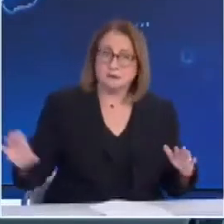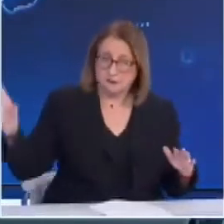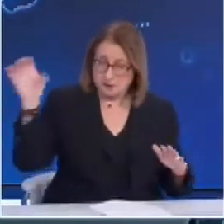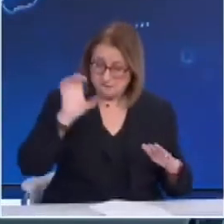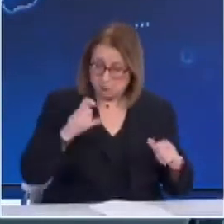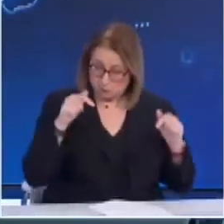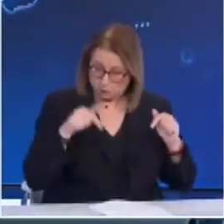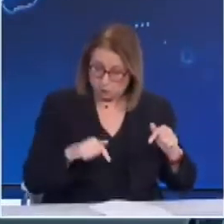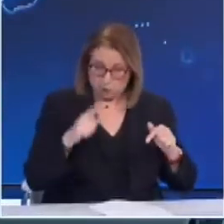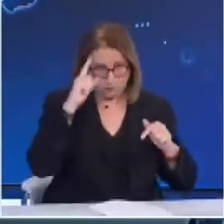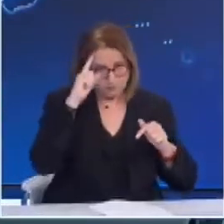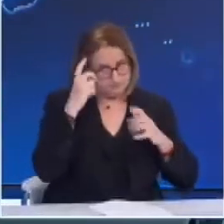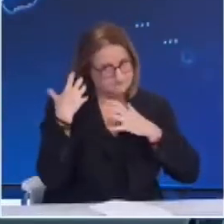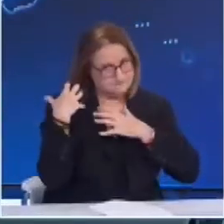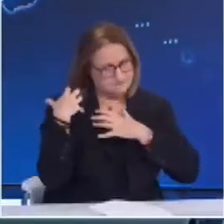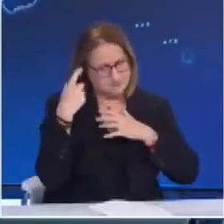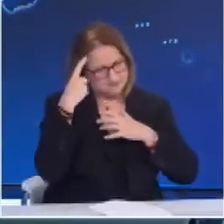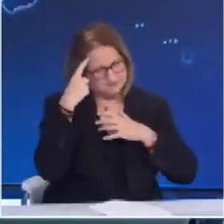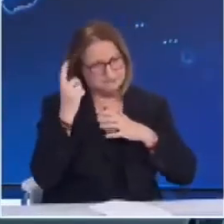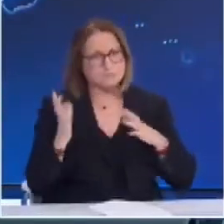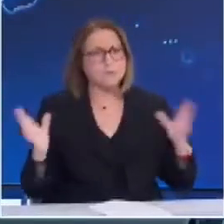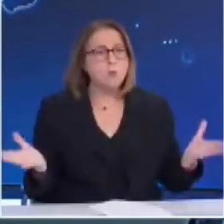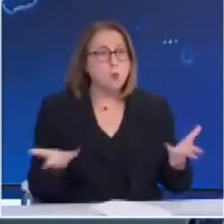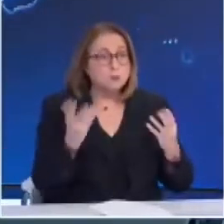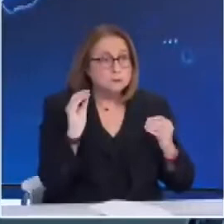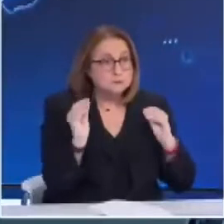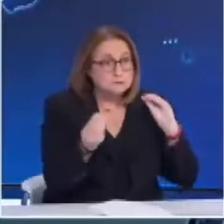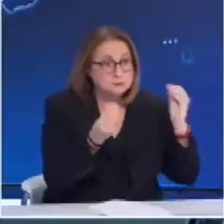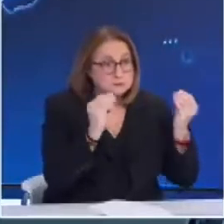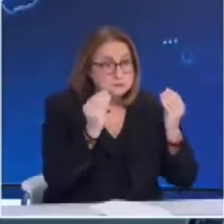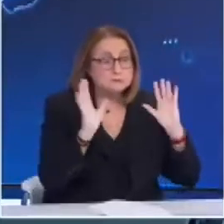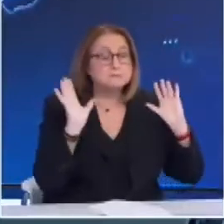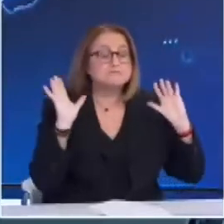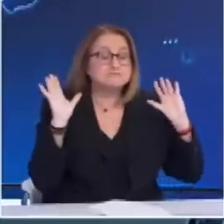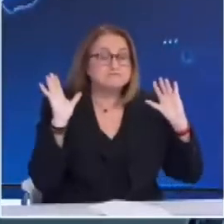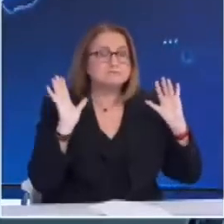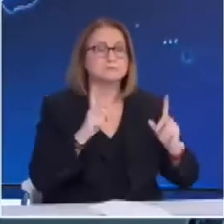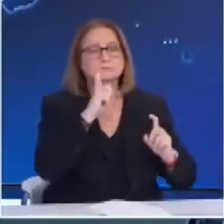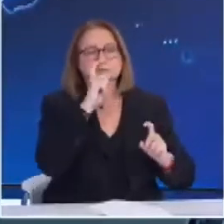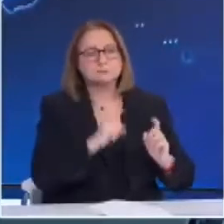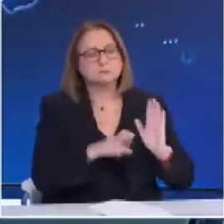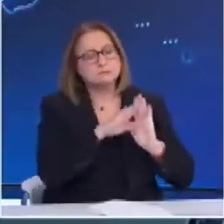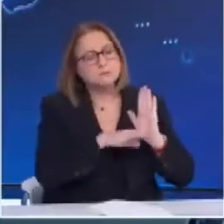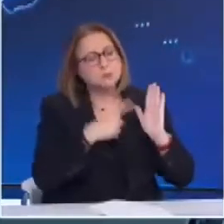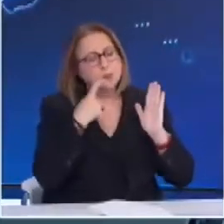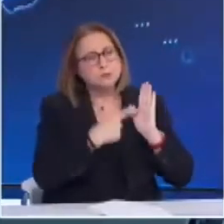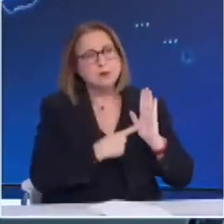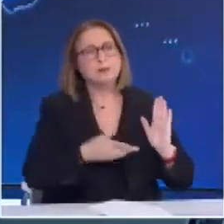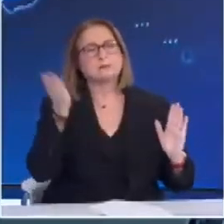έχει στην διάθεσή της για να υπερασπιστεί τα συμφέροντα της, αλλά και τα συμφέροντα των κρατών.